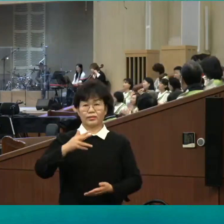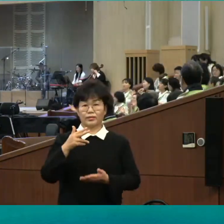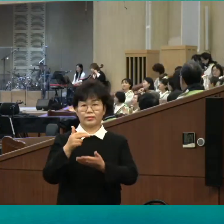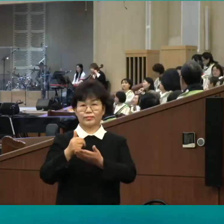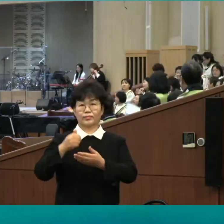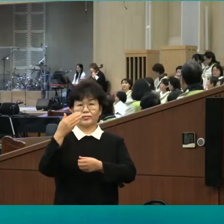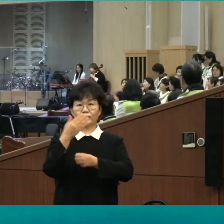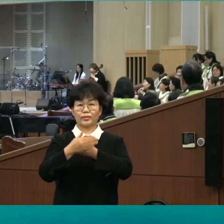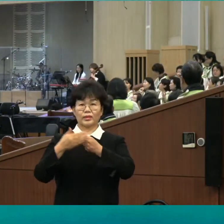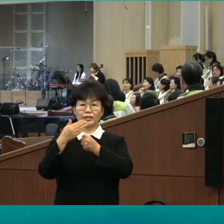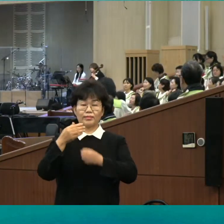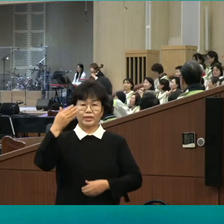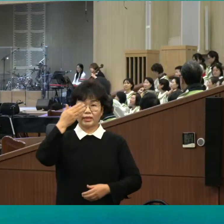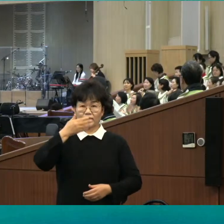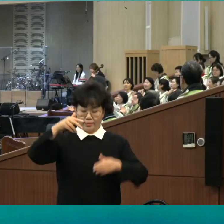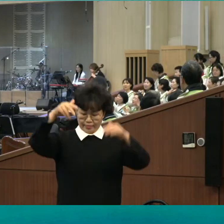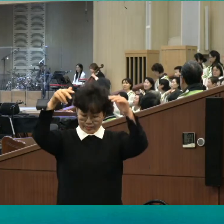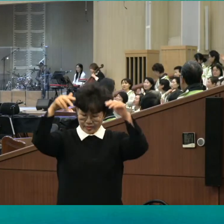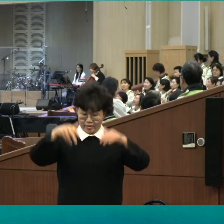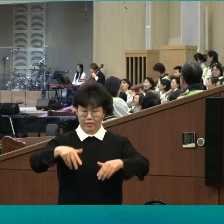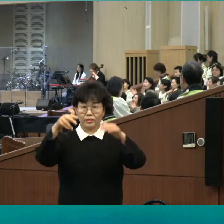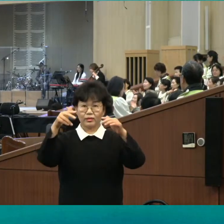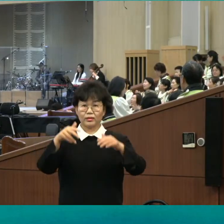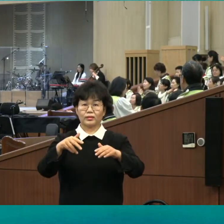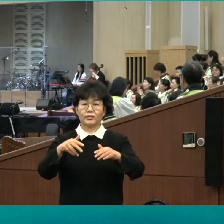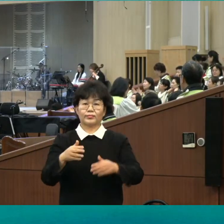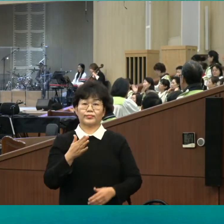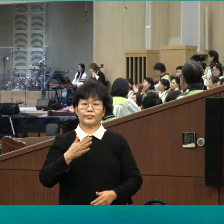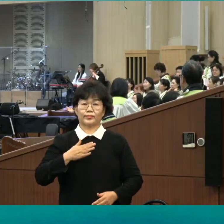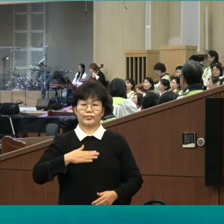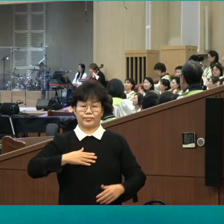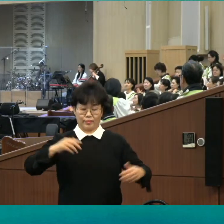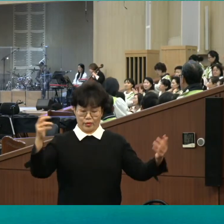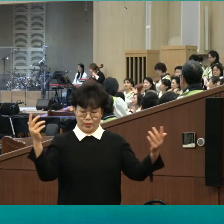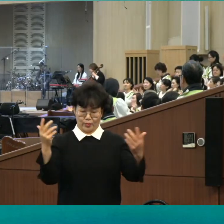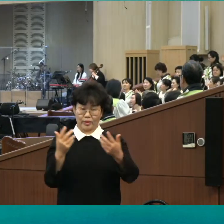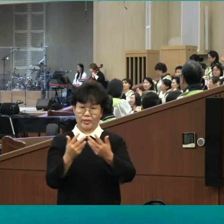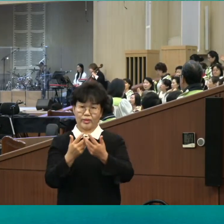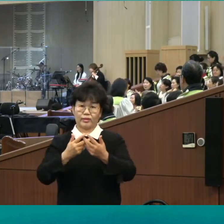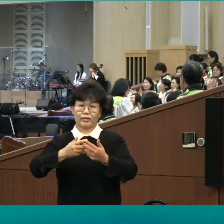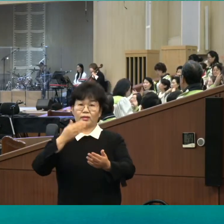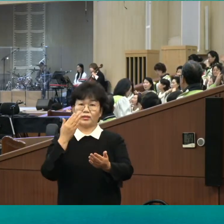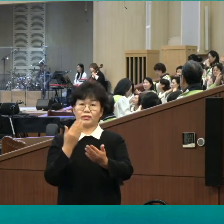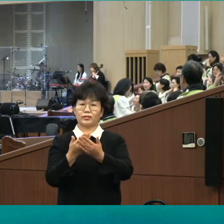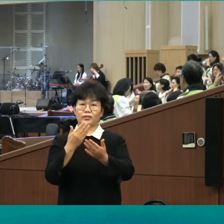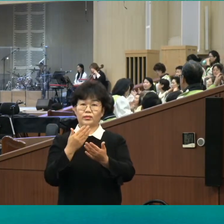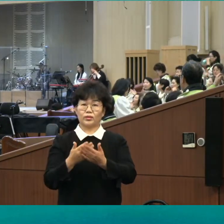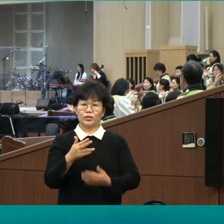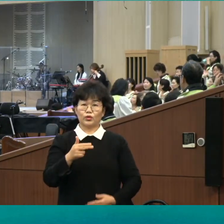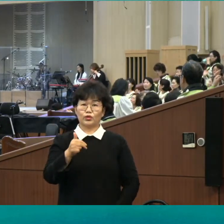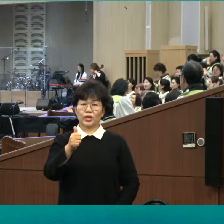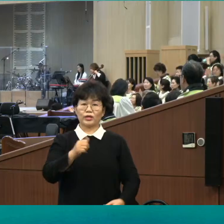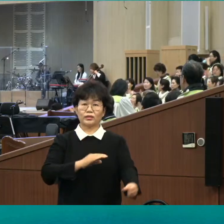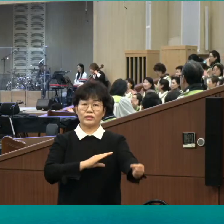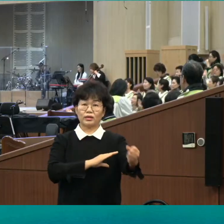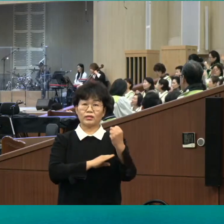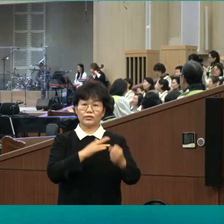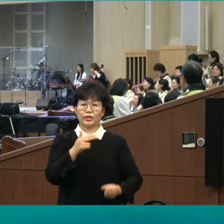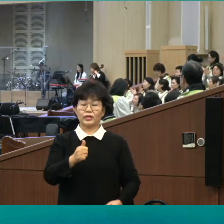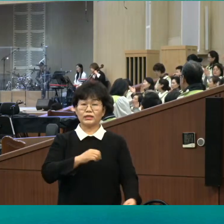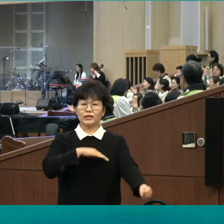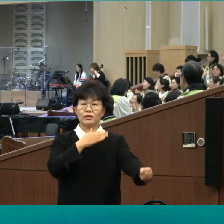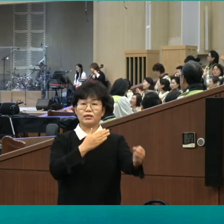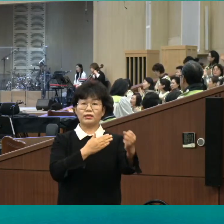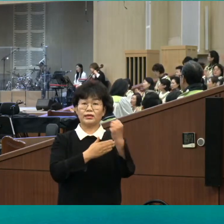기쁨 은혜에 담비 내려 나를 벅차셔 주옵소서. 주의 권세 주의 권세